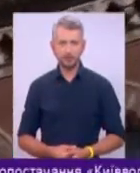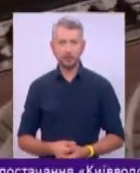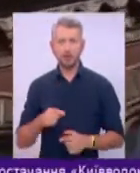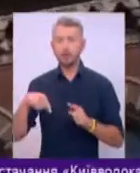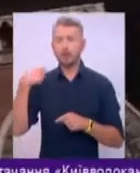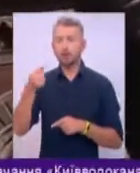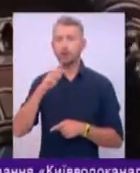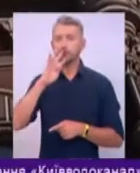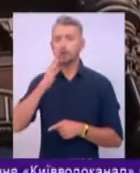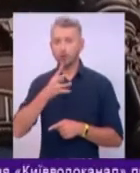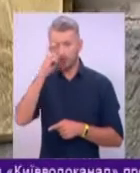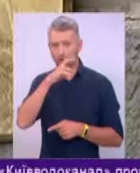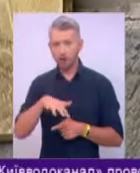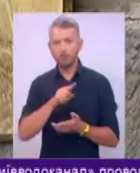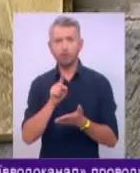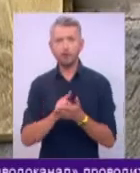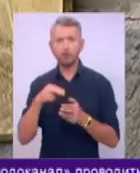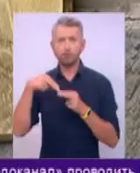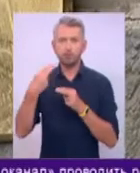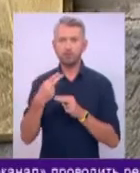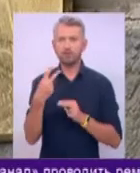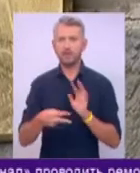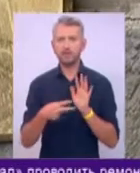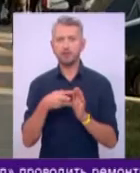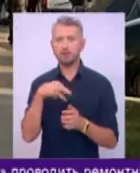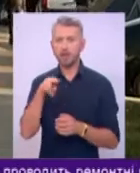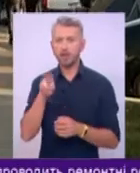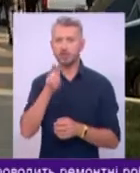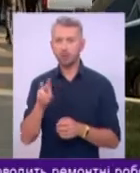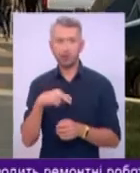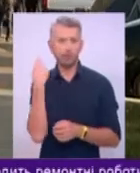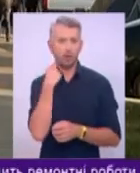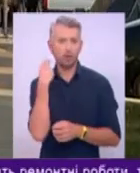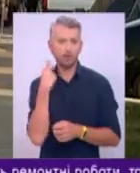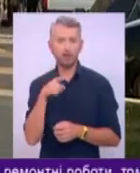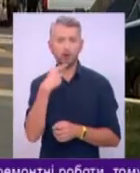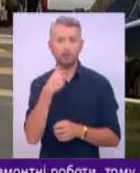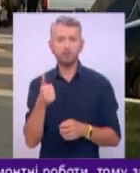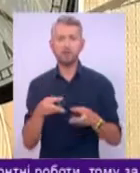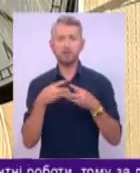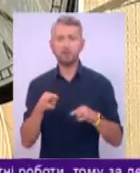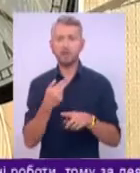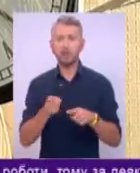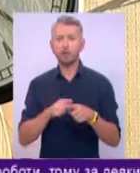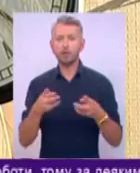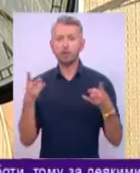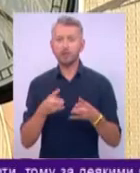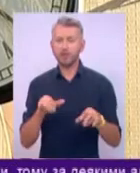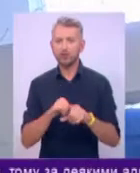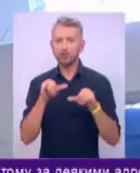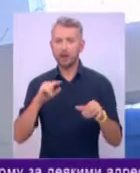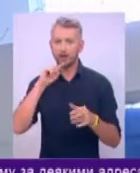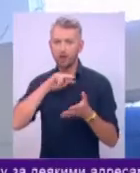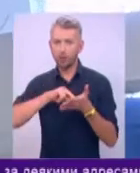В наступні 4 роки країна повинна погасити 27 мільярдів доларів боргів. За словами прем'єр-міністра, для цього потрібне